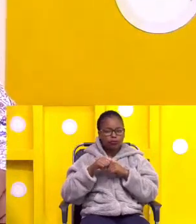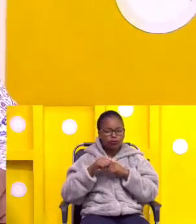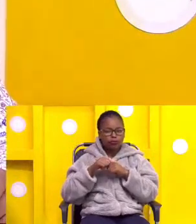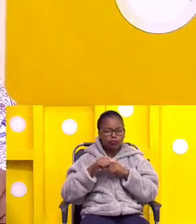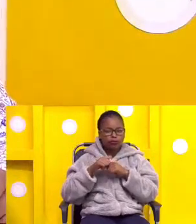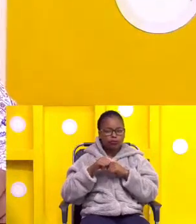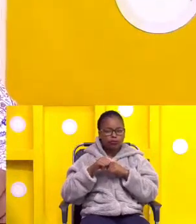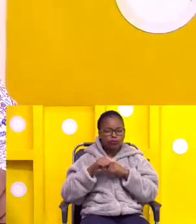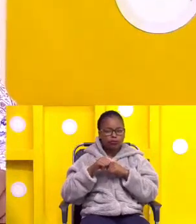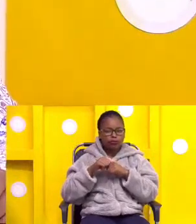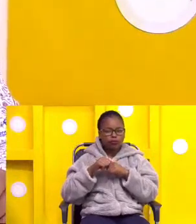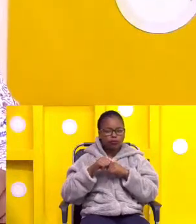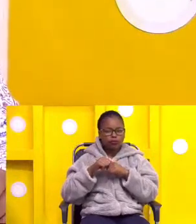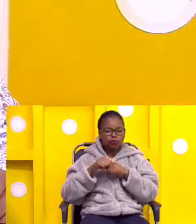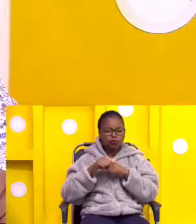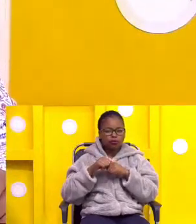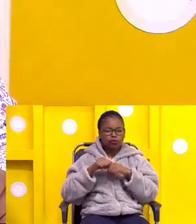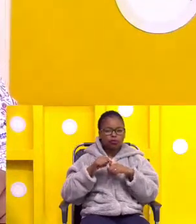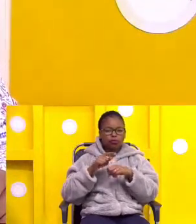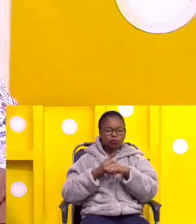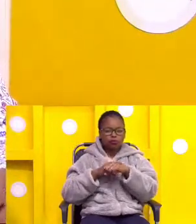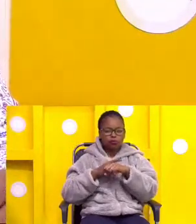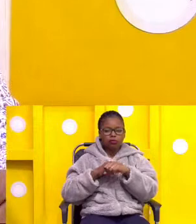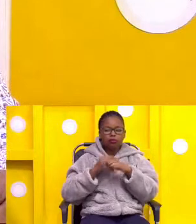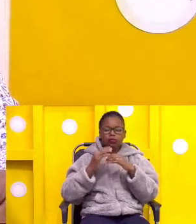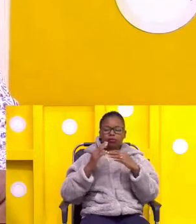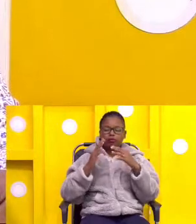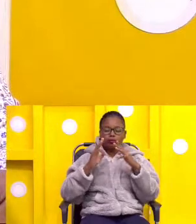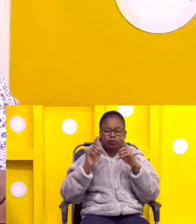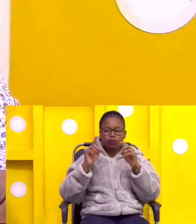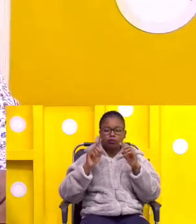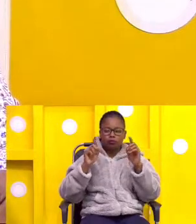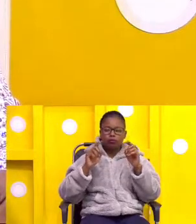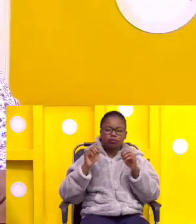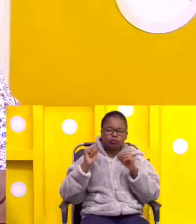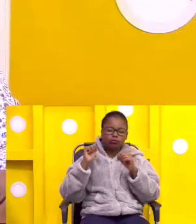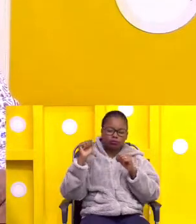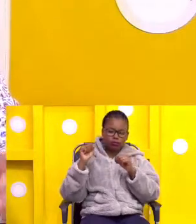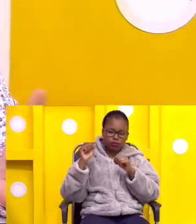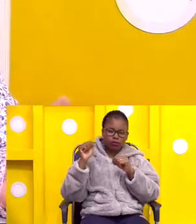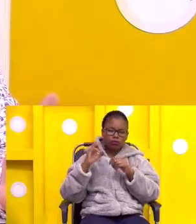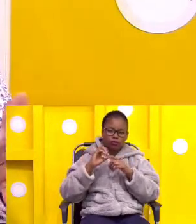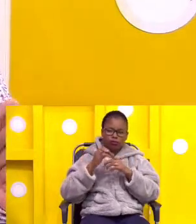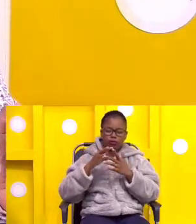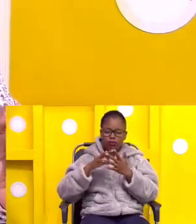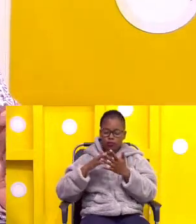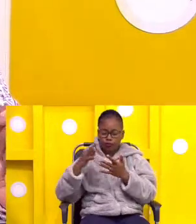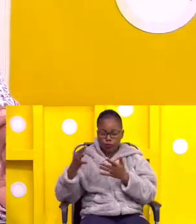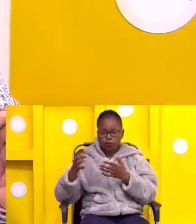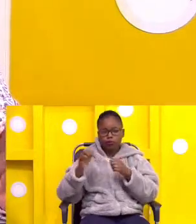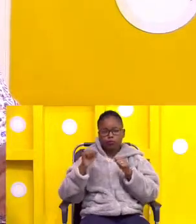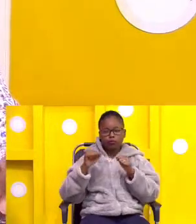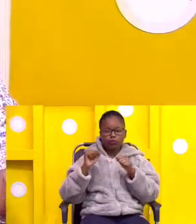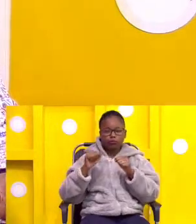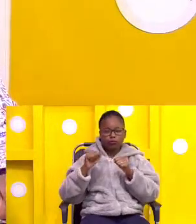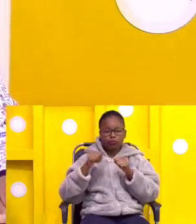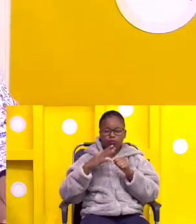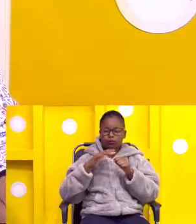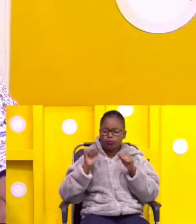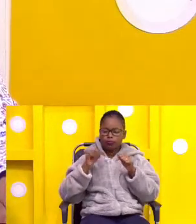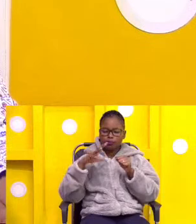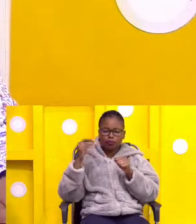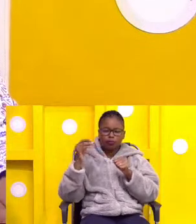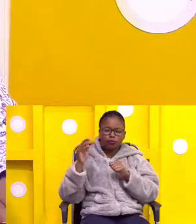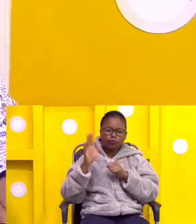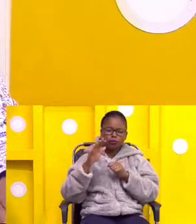andu hĩndĩ ya kambĩni nĩ moimaga wega-inĩ wa Ngai na nĩ magũaga na ngĩmwĩra andũ mendagwo macoka kanitha